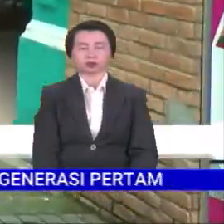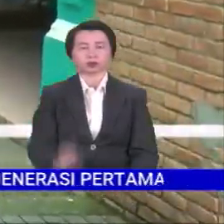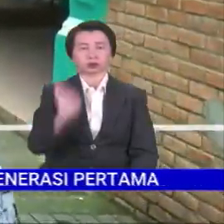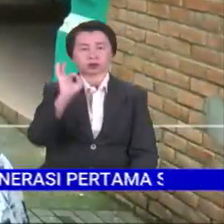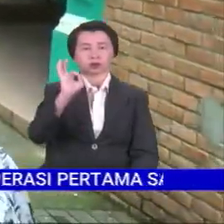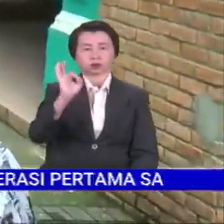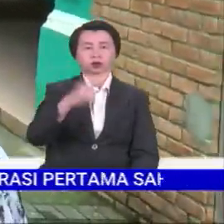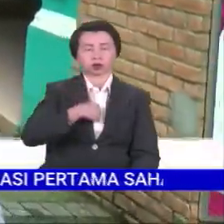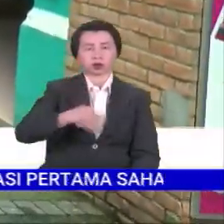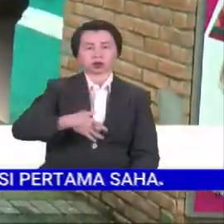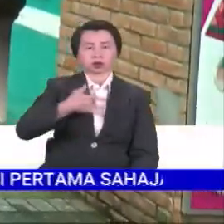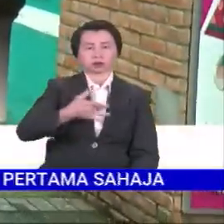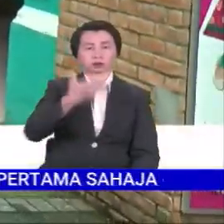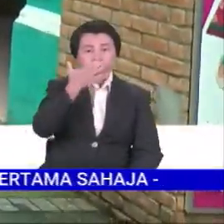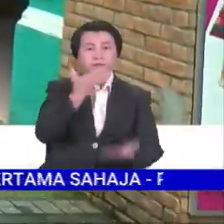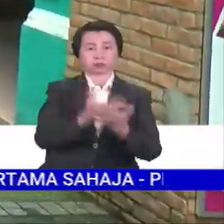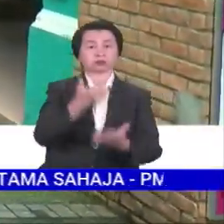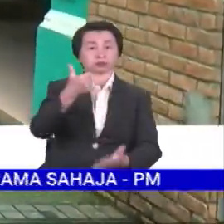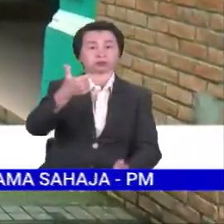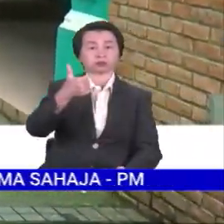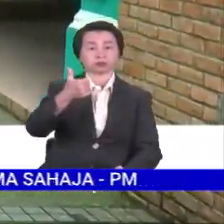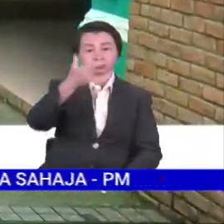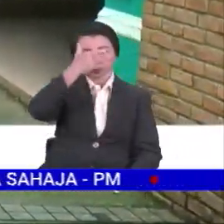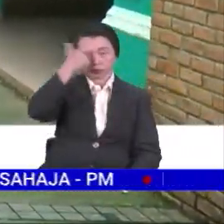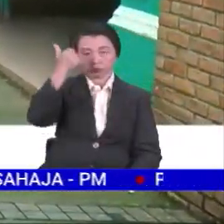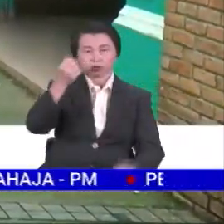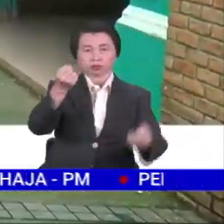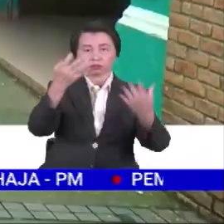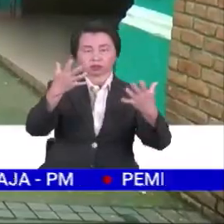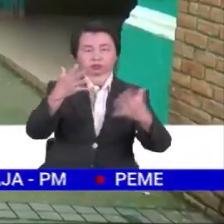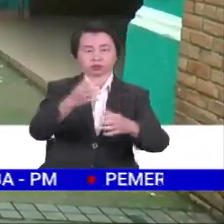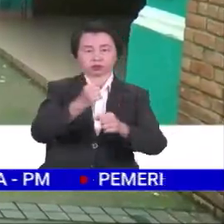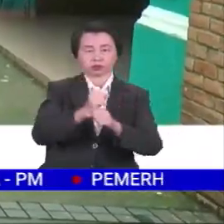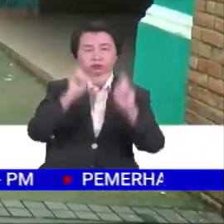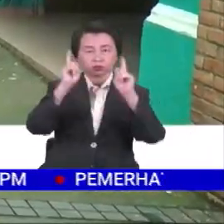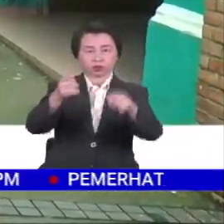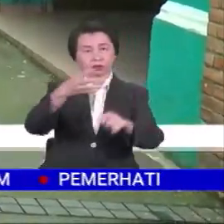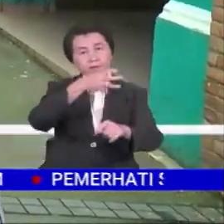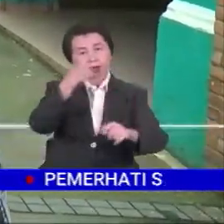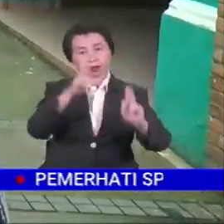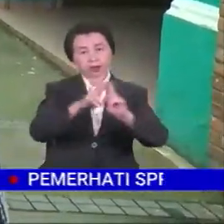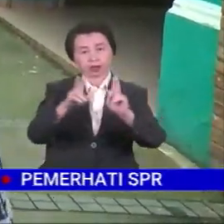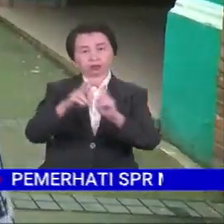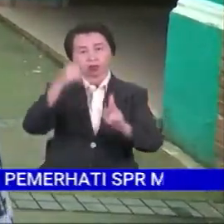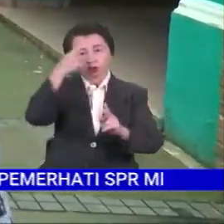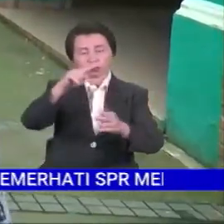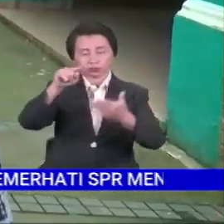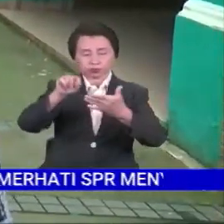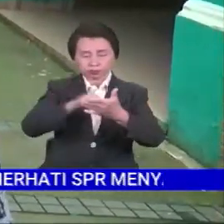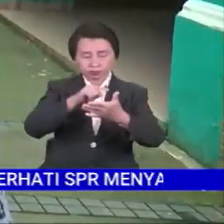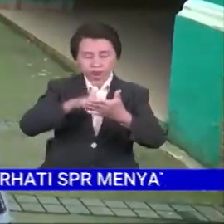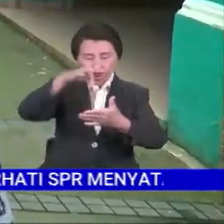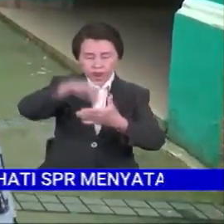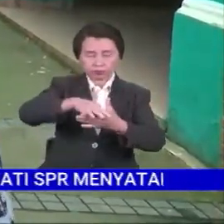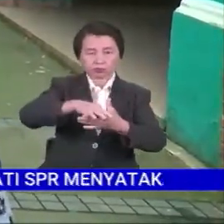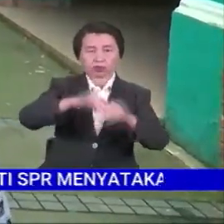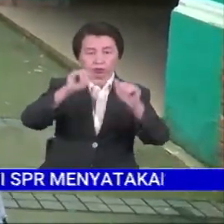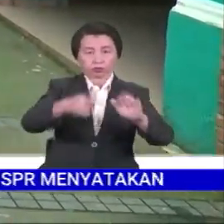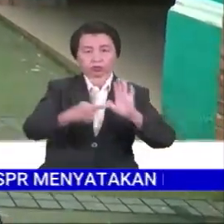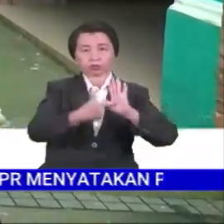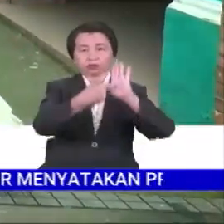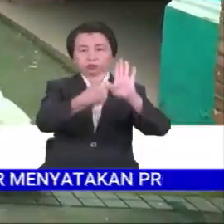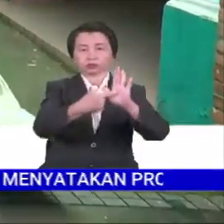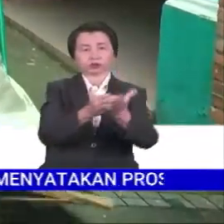Okey, saya rasa memang baiklah tu. Pasal ramai dapat pergi balik ke kampung dan mengundi. Memang boleh